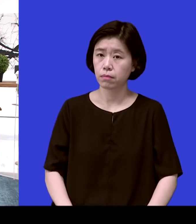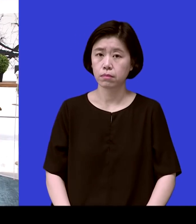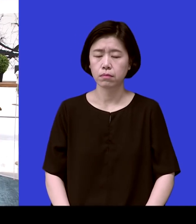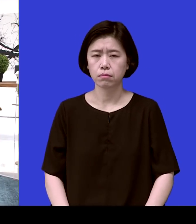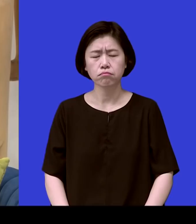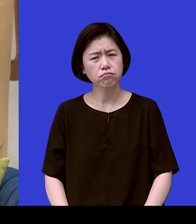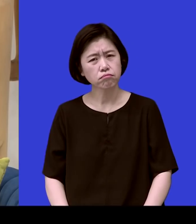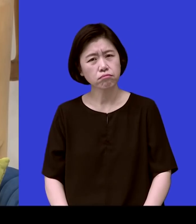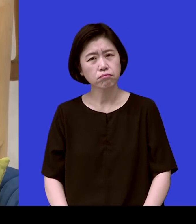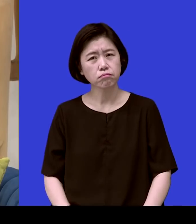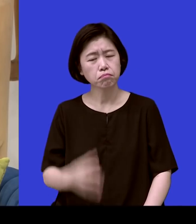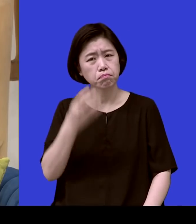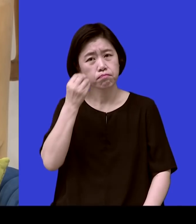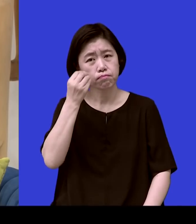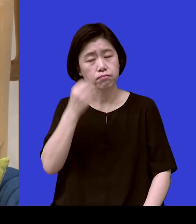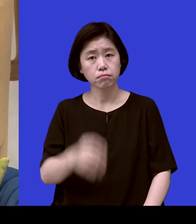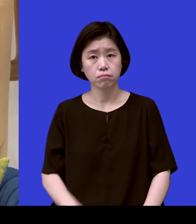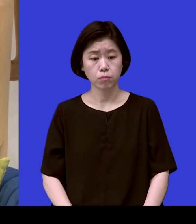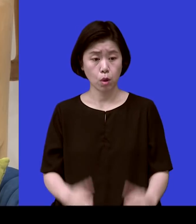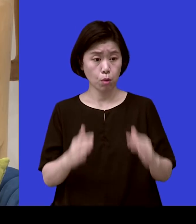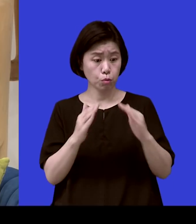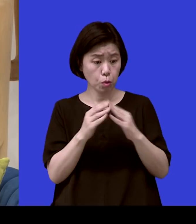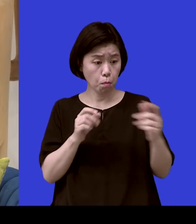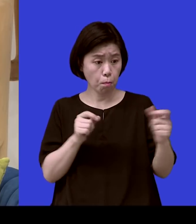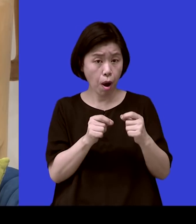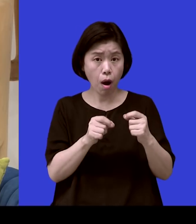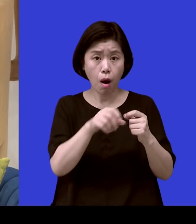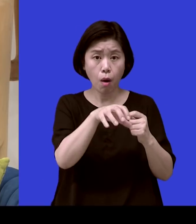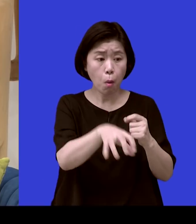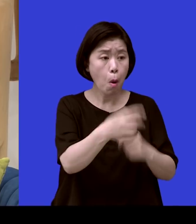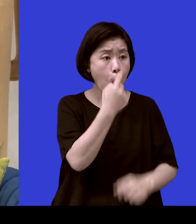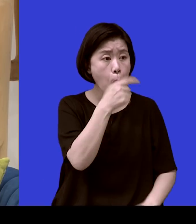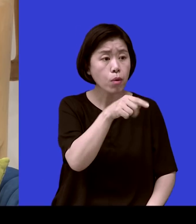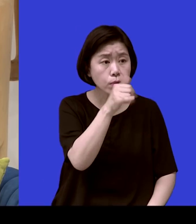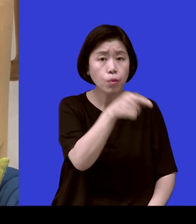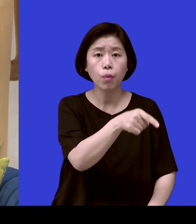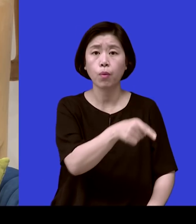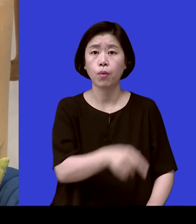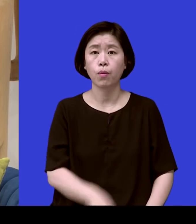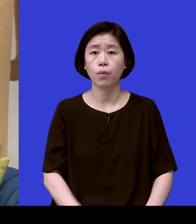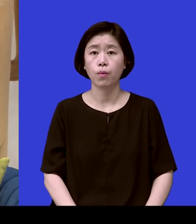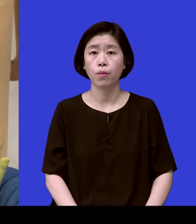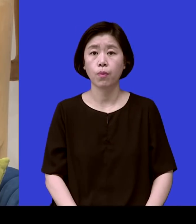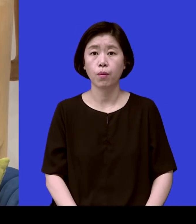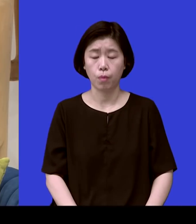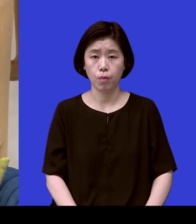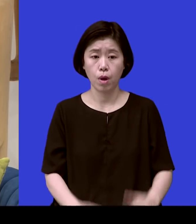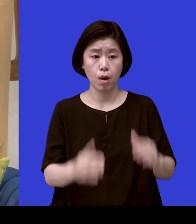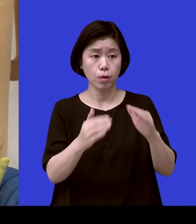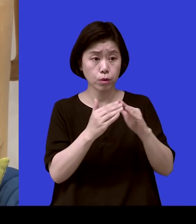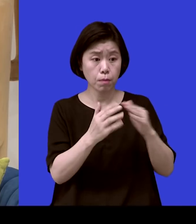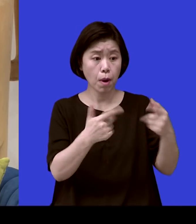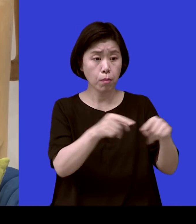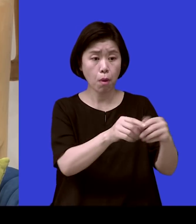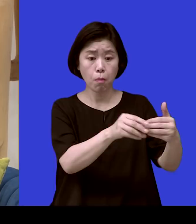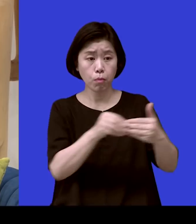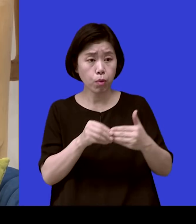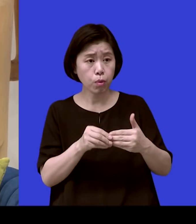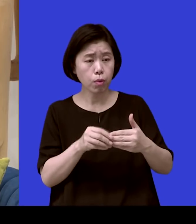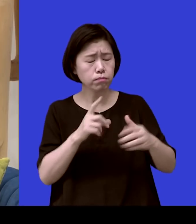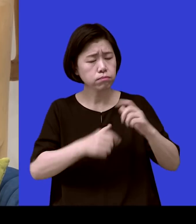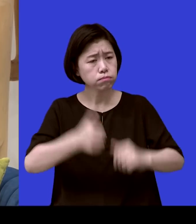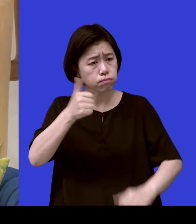그래서 제가 그러면은 집 앞에서 다쳤는데 집에를 들어오셨어야죠.